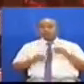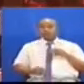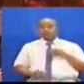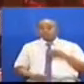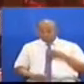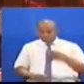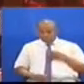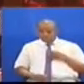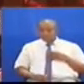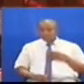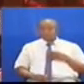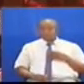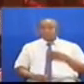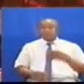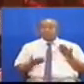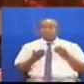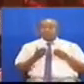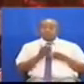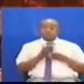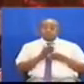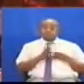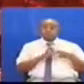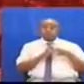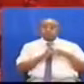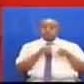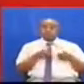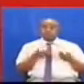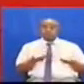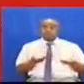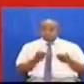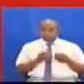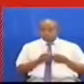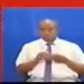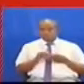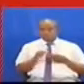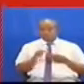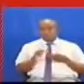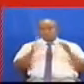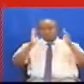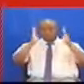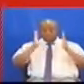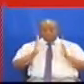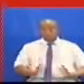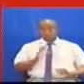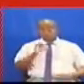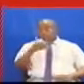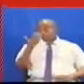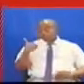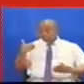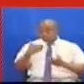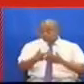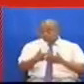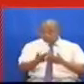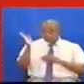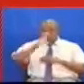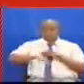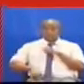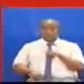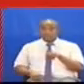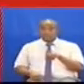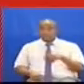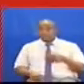tumeweza kudiriki katika kushiriki katika kikao hichi cha bunge, na miaka mitano sasa ndio inaisha, na